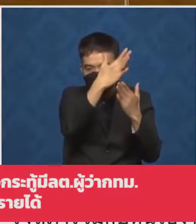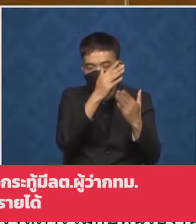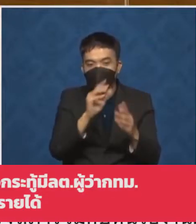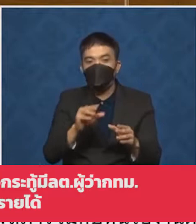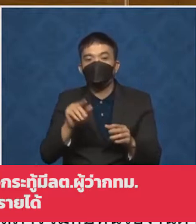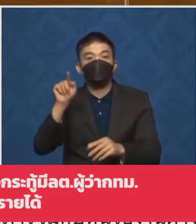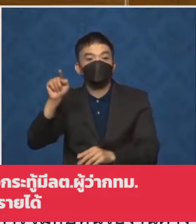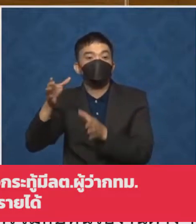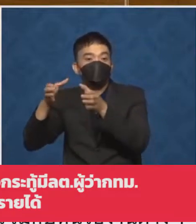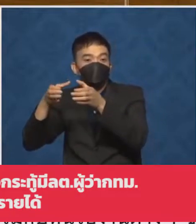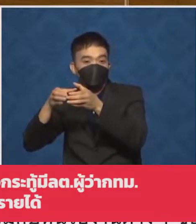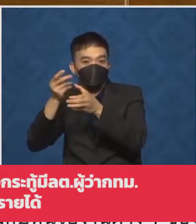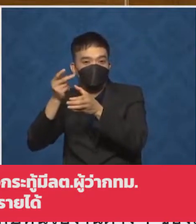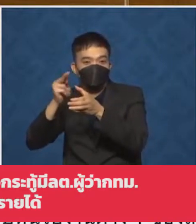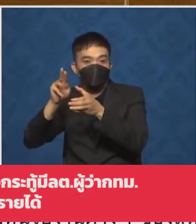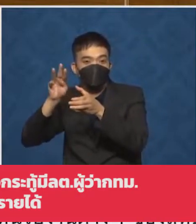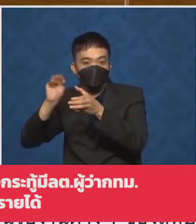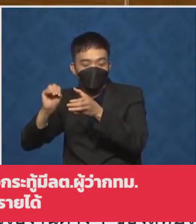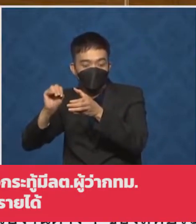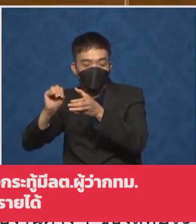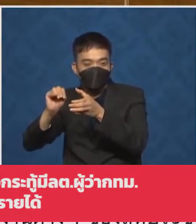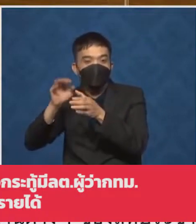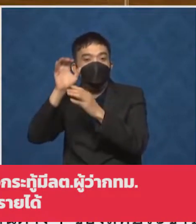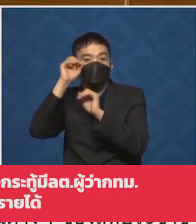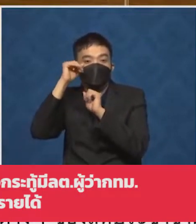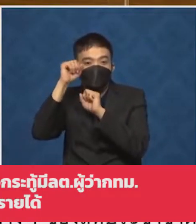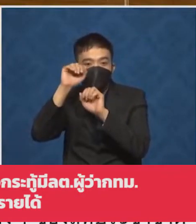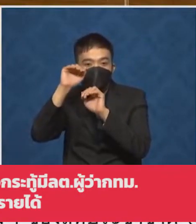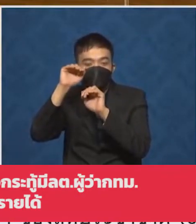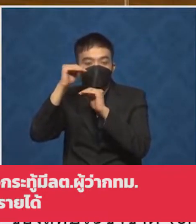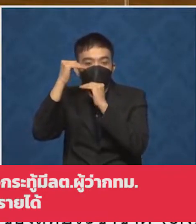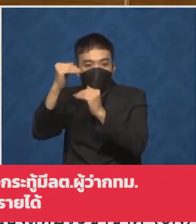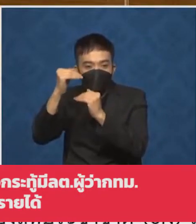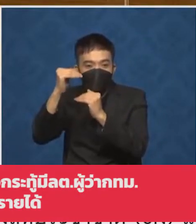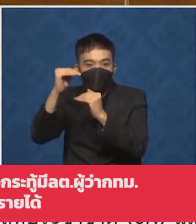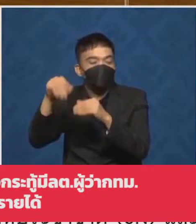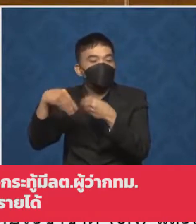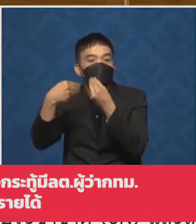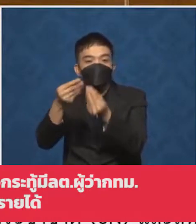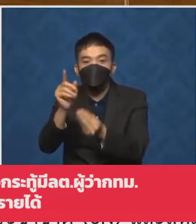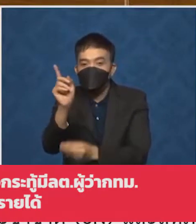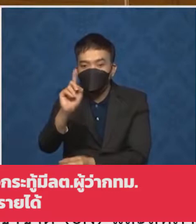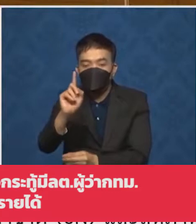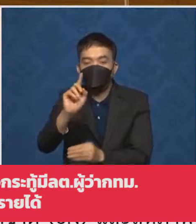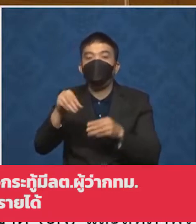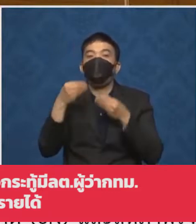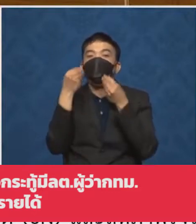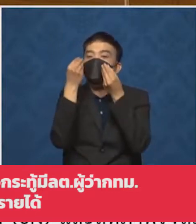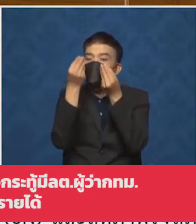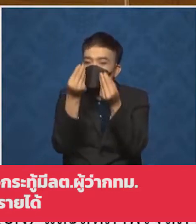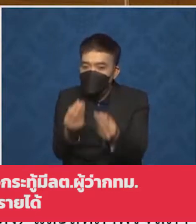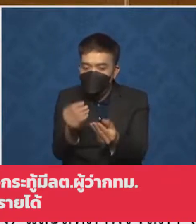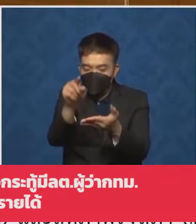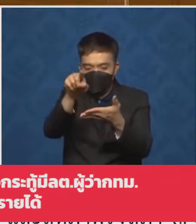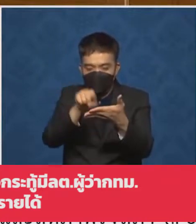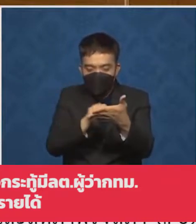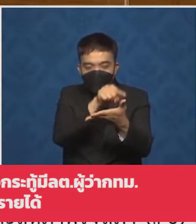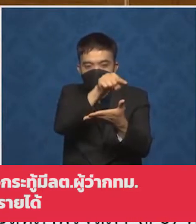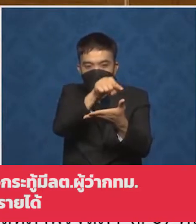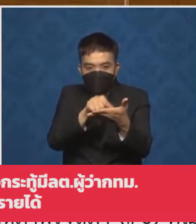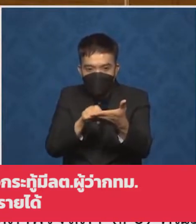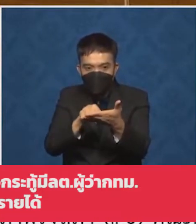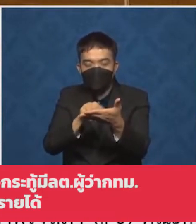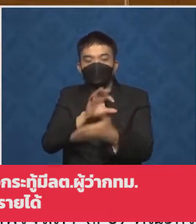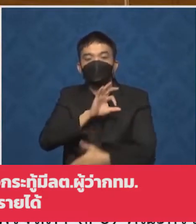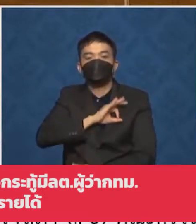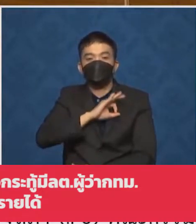13:35 น.นิพนธ์แจงกระทู้ยืนยันมีเลือกตั้งผู้ว่ากทม.และพัทยาแน่นอนคาดหลังประกาศรับร